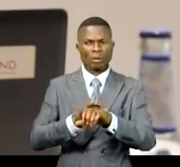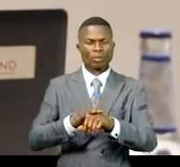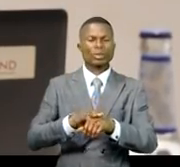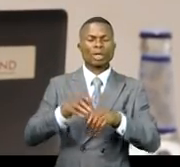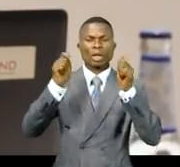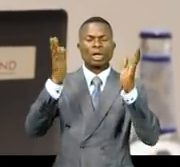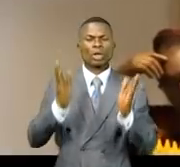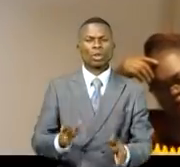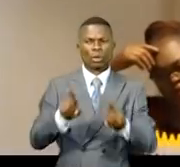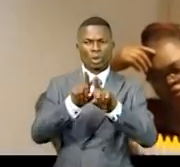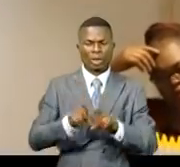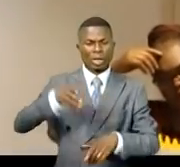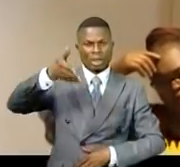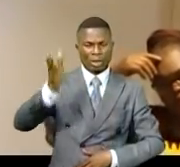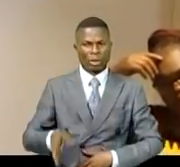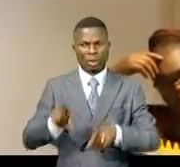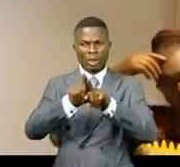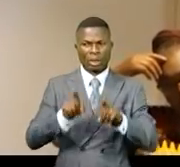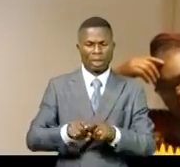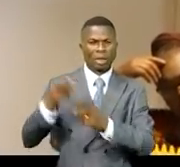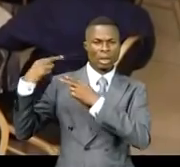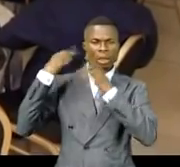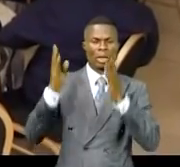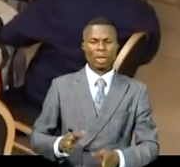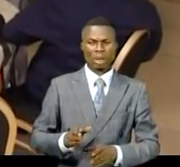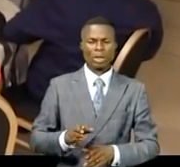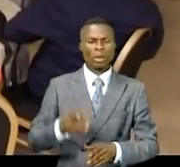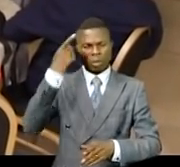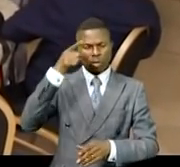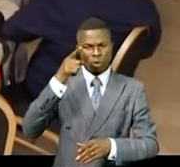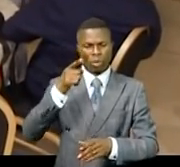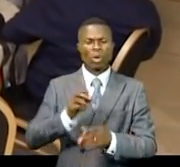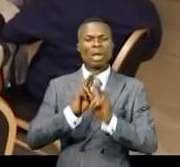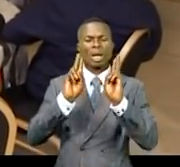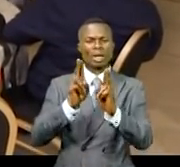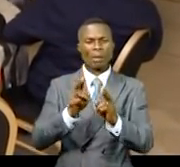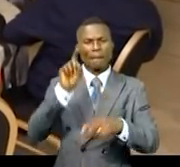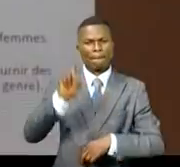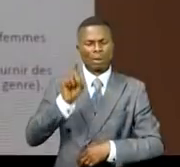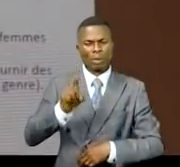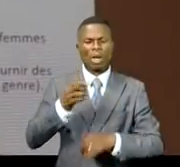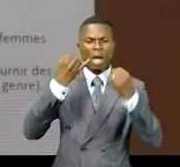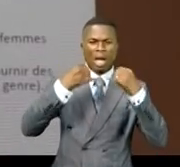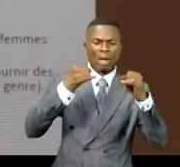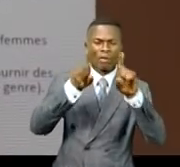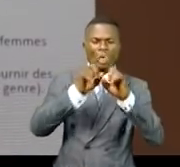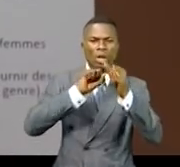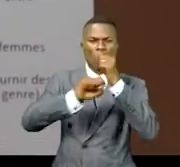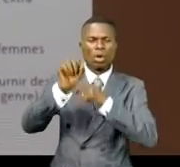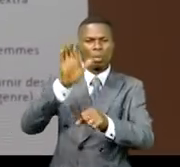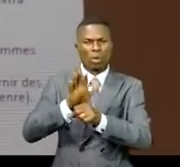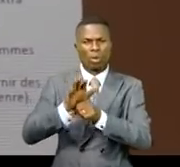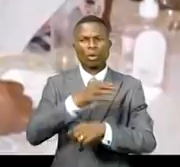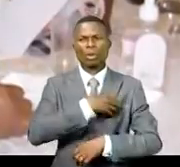des médias, les experts et le responsable des IPAS pour répondre aux besoins d'informer et de sensibiliser davantage